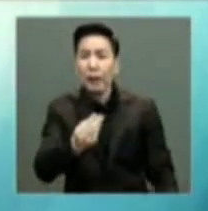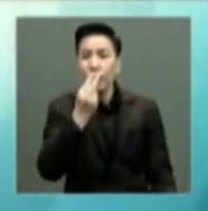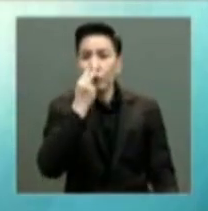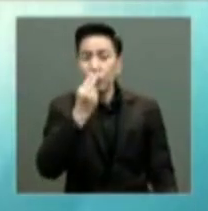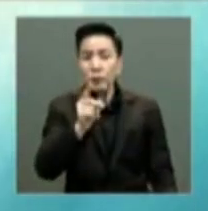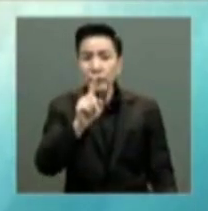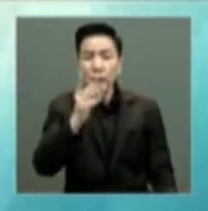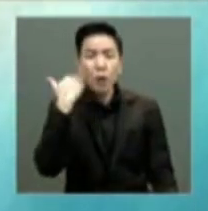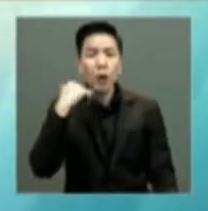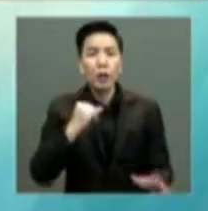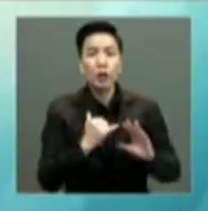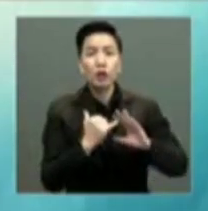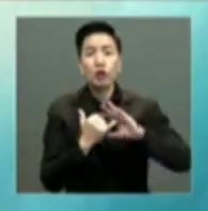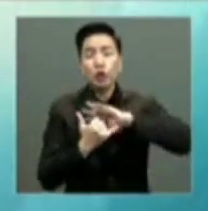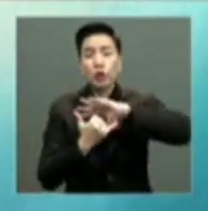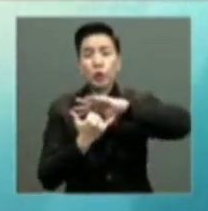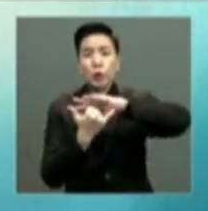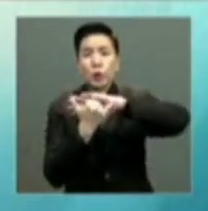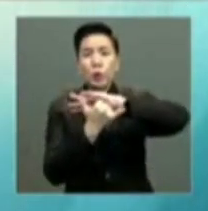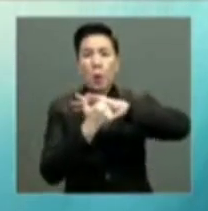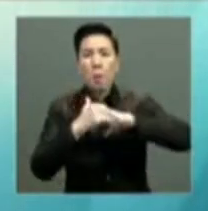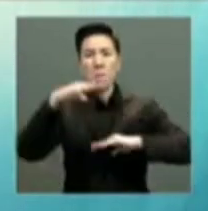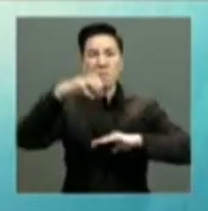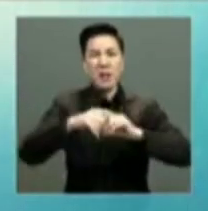ก็คือนะครับว่าอะ new york